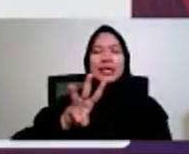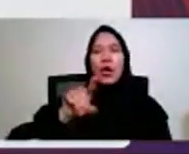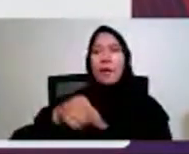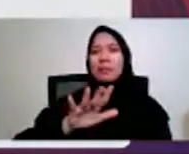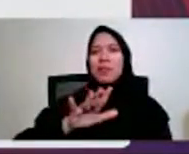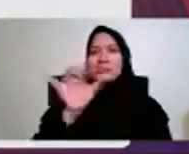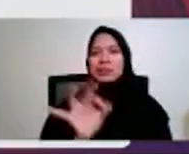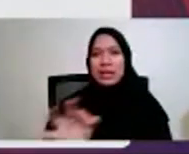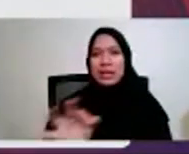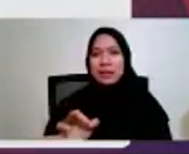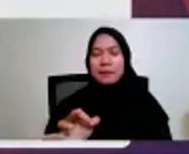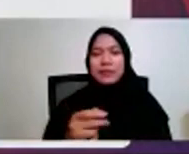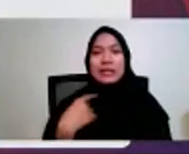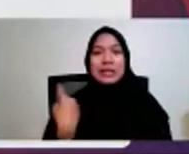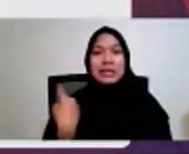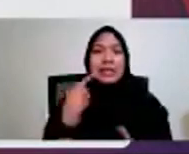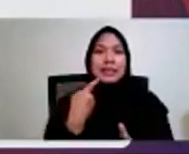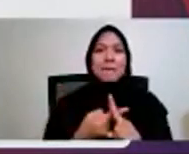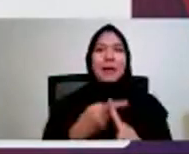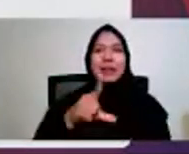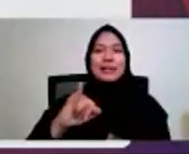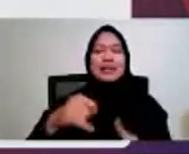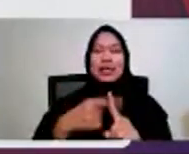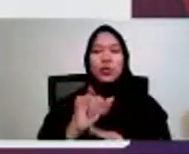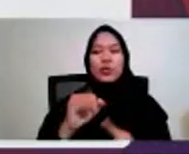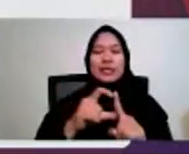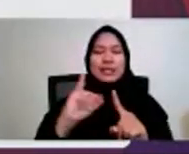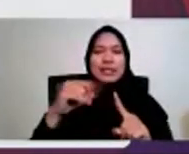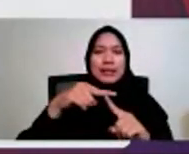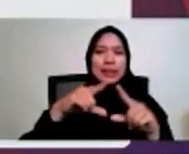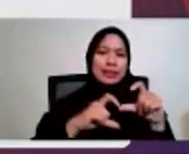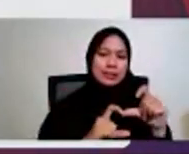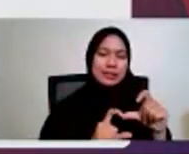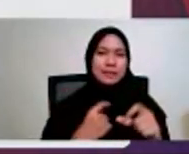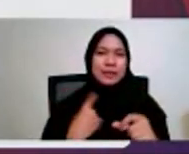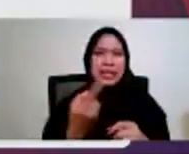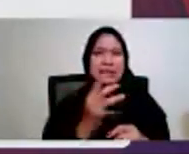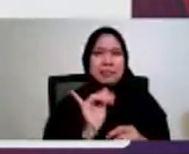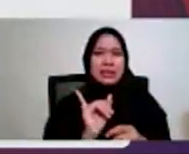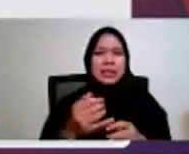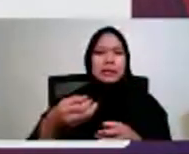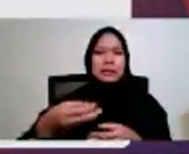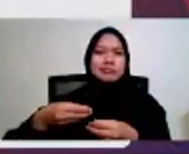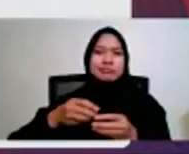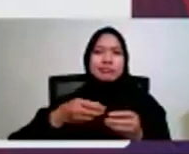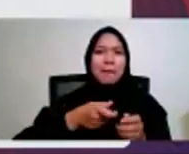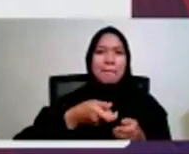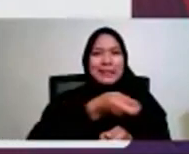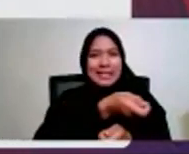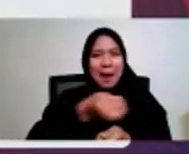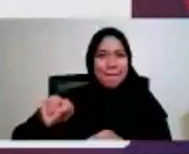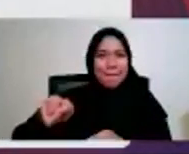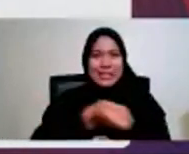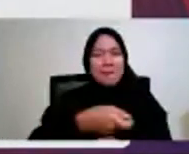Oleh karena itu kita tambah likuiditas kuantitatif menambah reggae ibaratnya kita mengakhiri air ya Yang yang yang